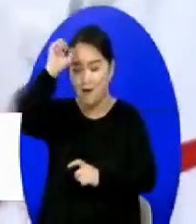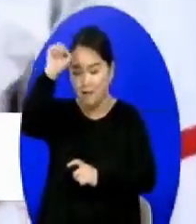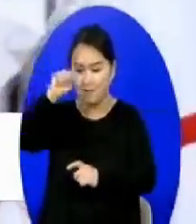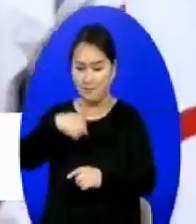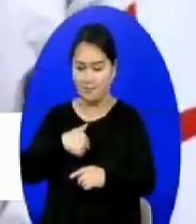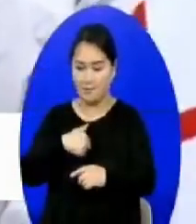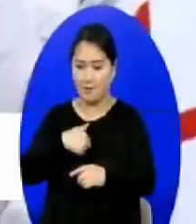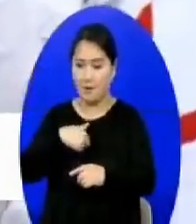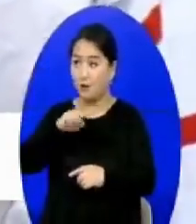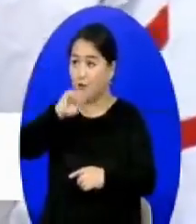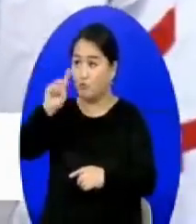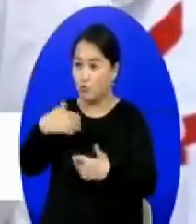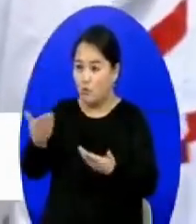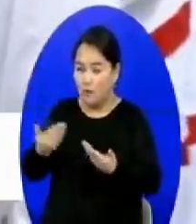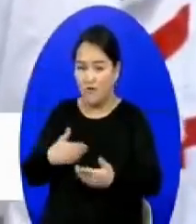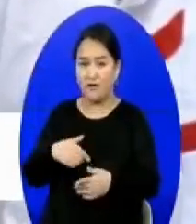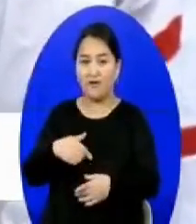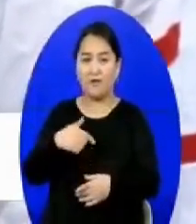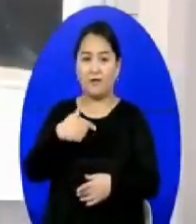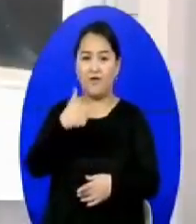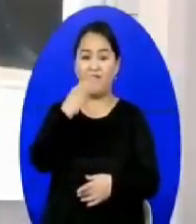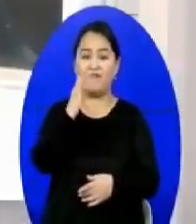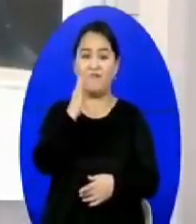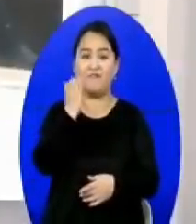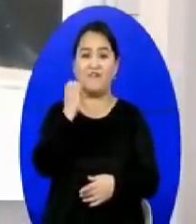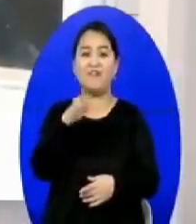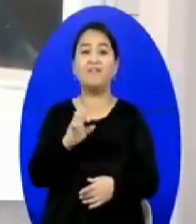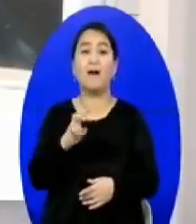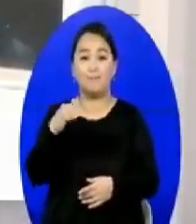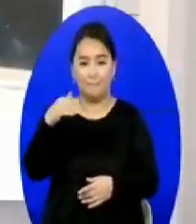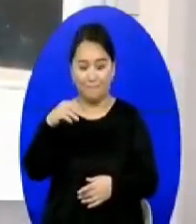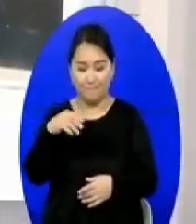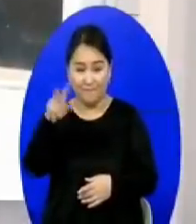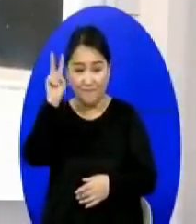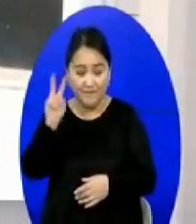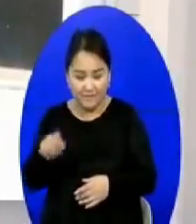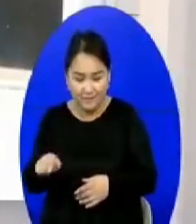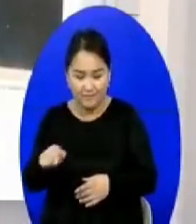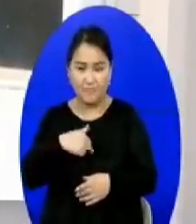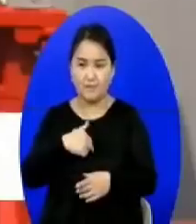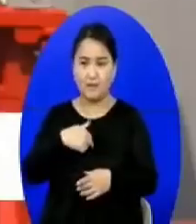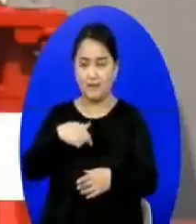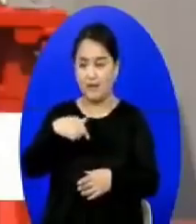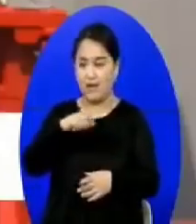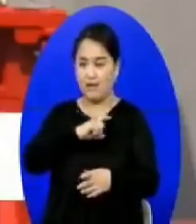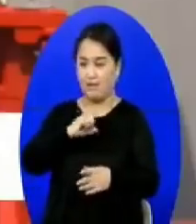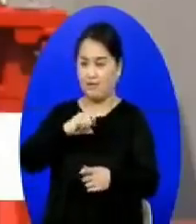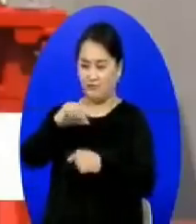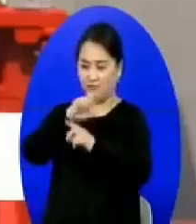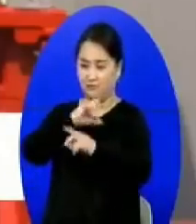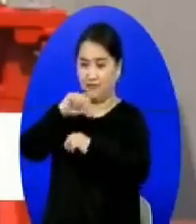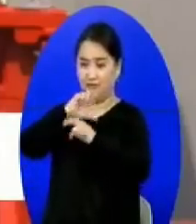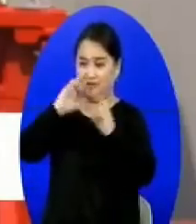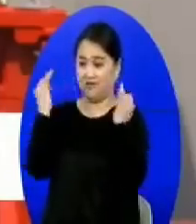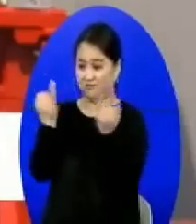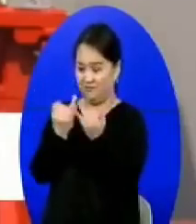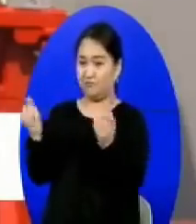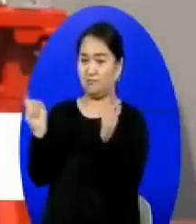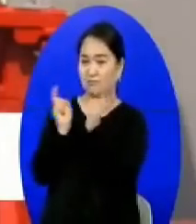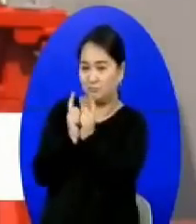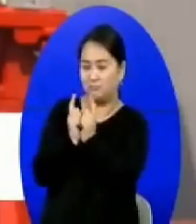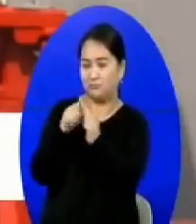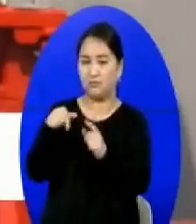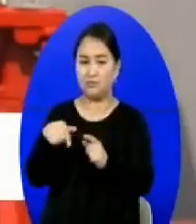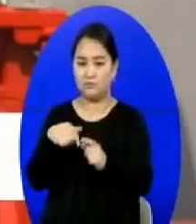буухыг хориглосон Вьетнамын гинтийн шийдвэртэй холбогдуулаад Вьетнамын элчин сайдын яамны дипломат албан тушаалтныг дуудаж эсэргүүцлээ аль